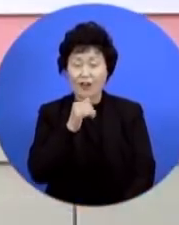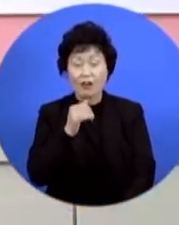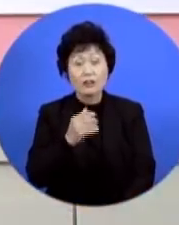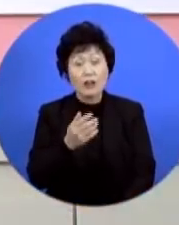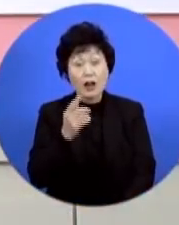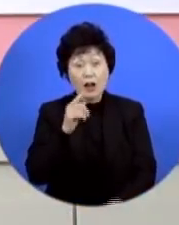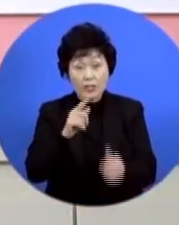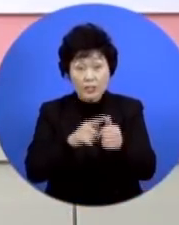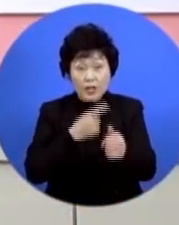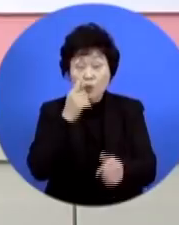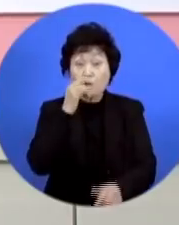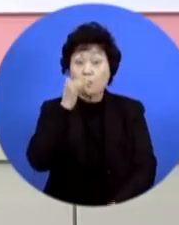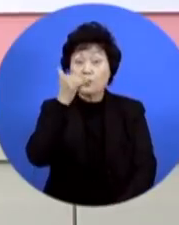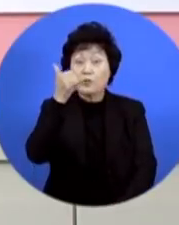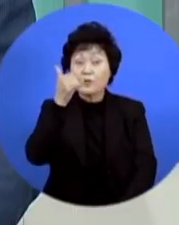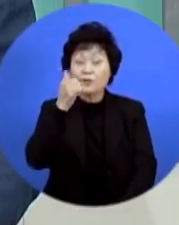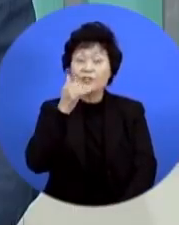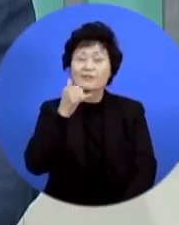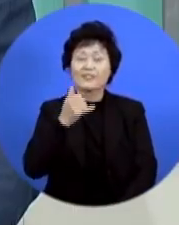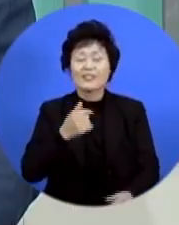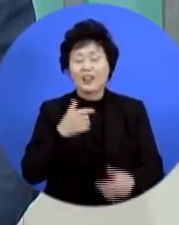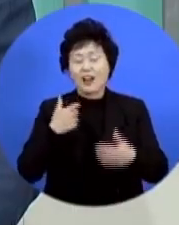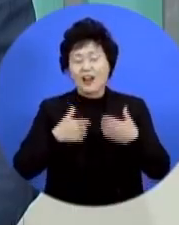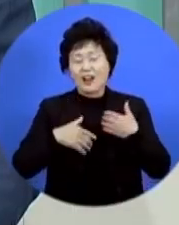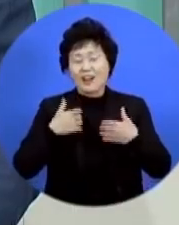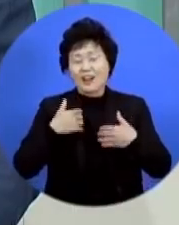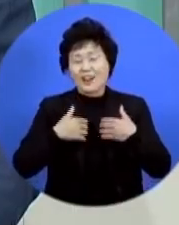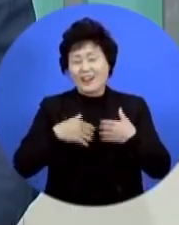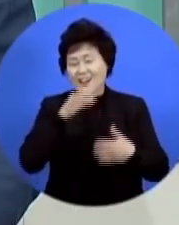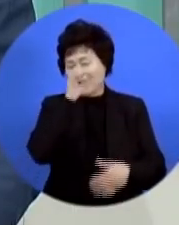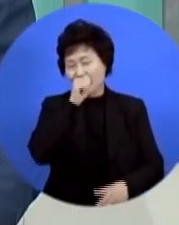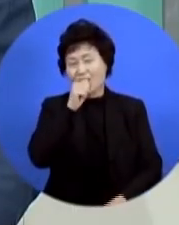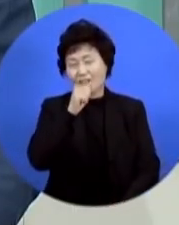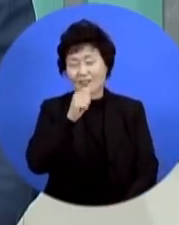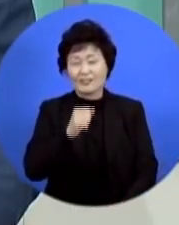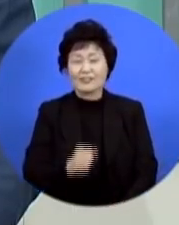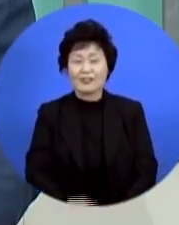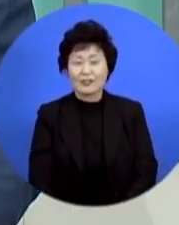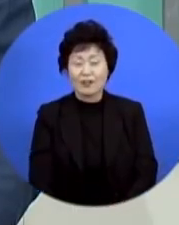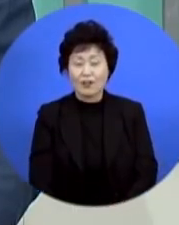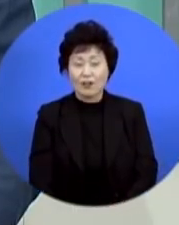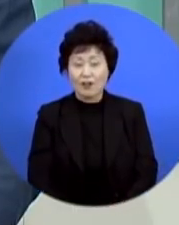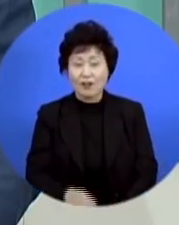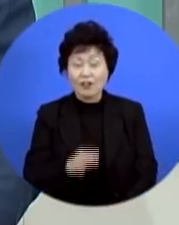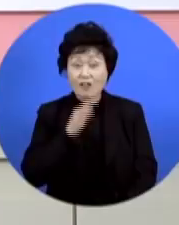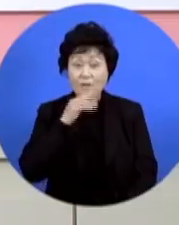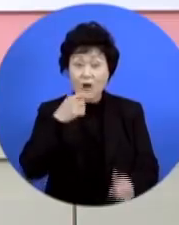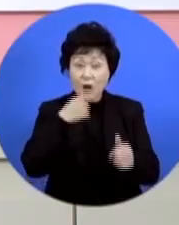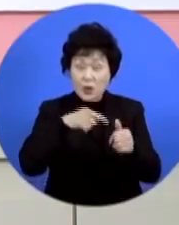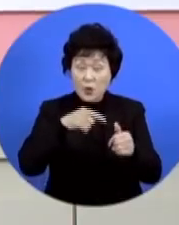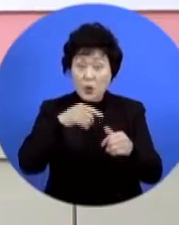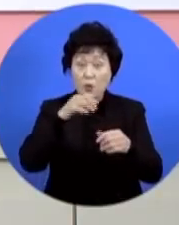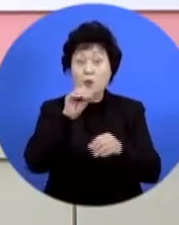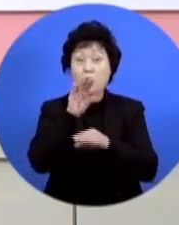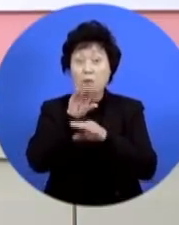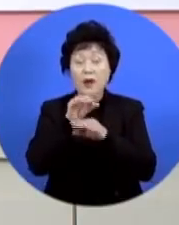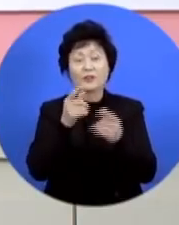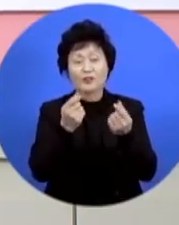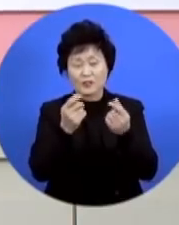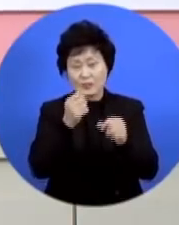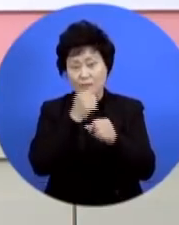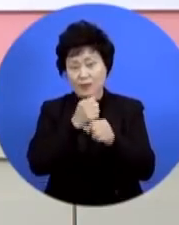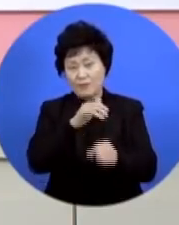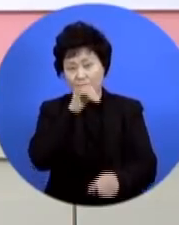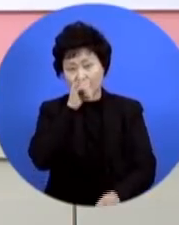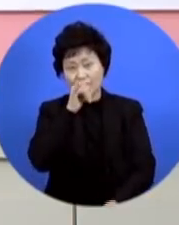좋아하세요. 정말 제대로 된 교육방송처럼 막 이 프로그램을 만드시는 거예요. 아니 그래서 이건 뭐 새로운 교회는 장비가 있으니까 저